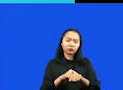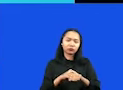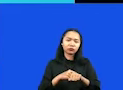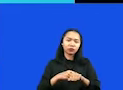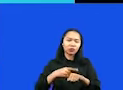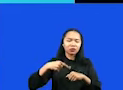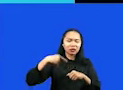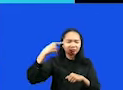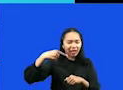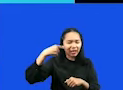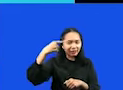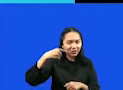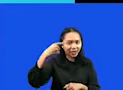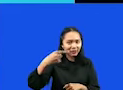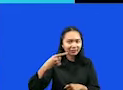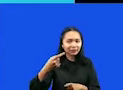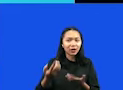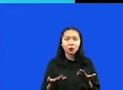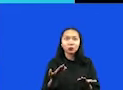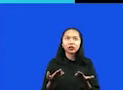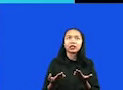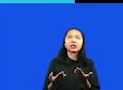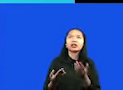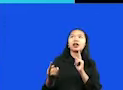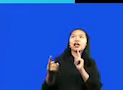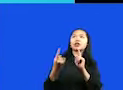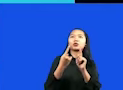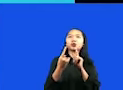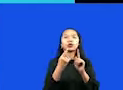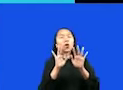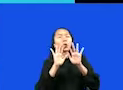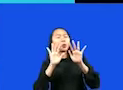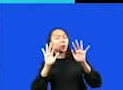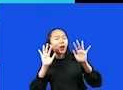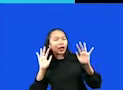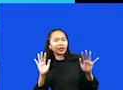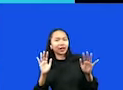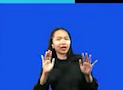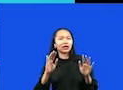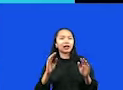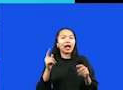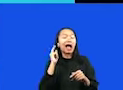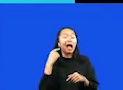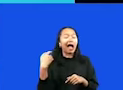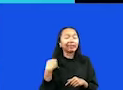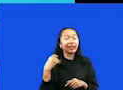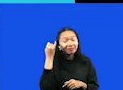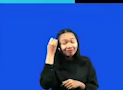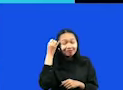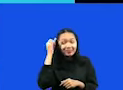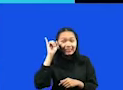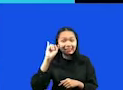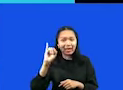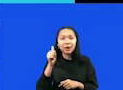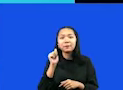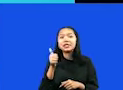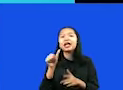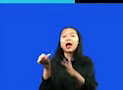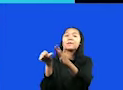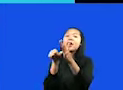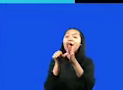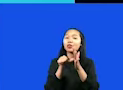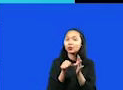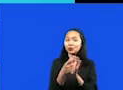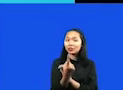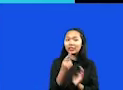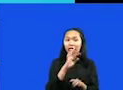obrolan-obrolan ini sangat menarik inspiratif memberikan insin yang mungkin sangat membantu bagi